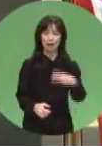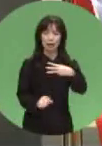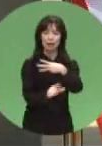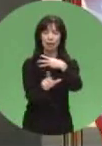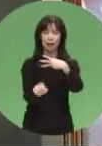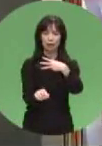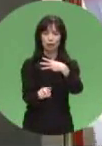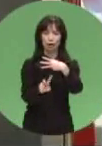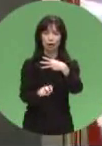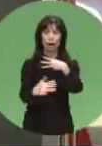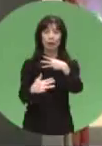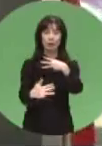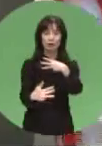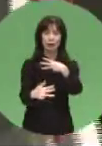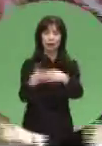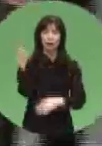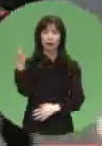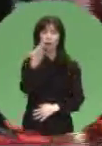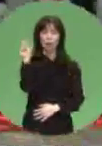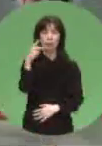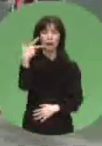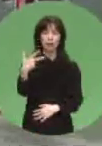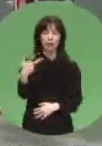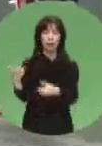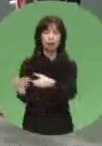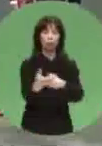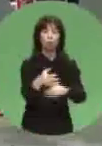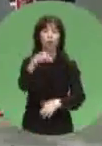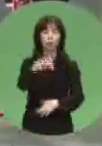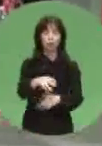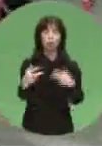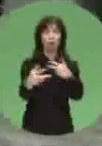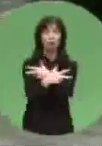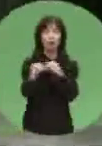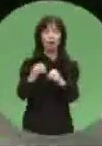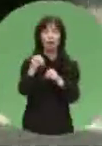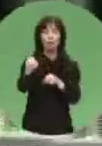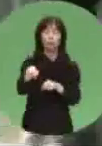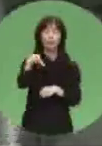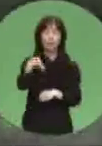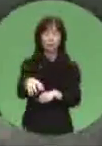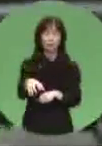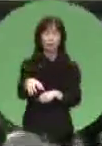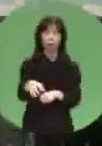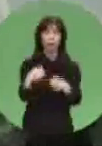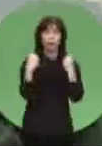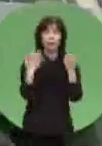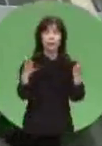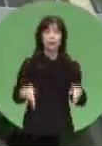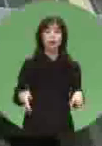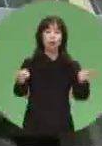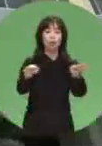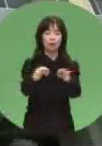3月28日生駒市消防署北分署新庁舎竣工式が執り行われました。